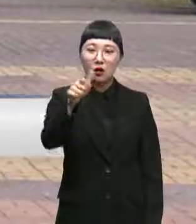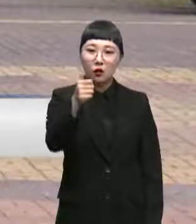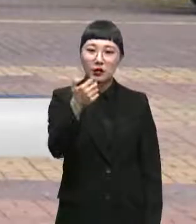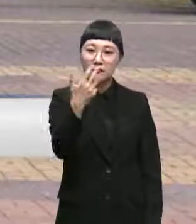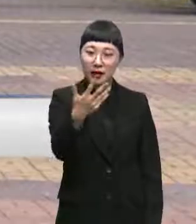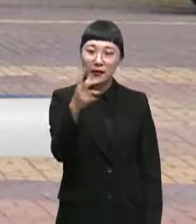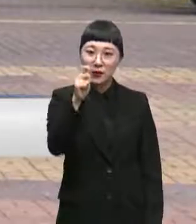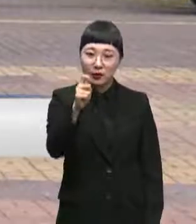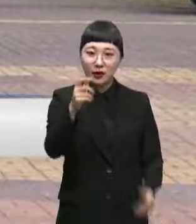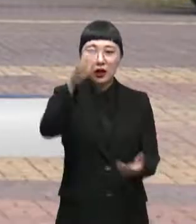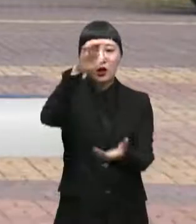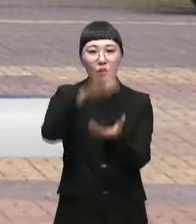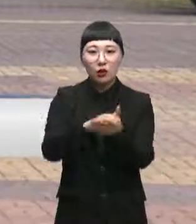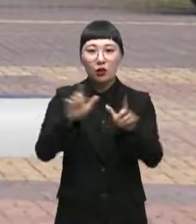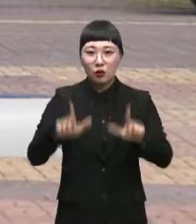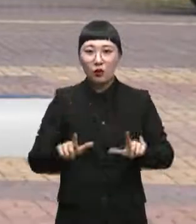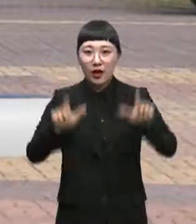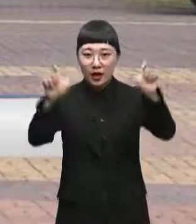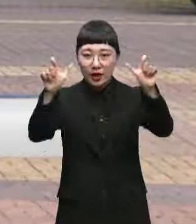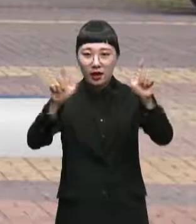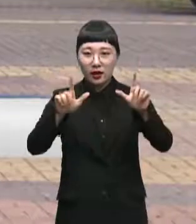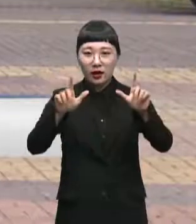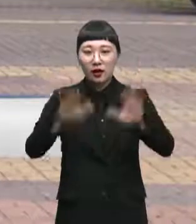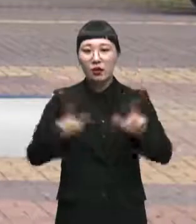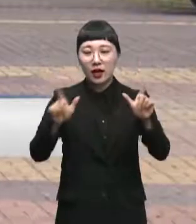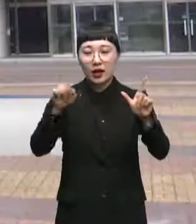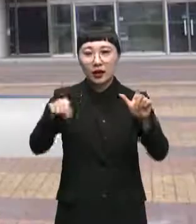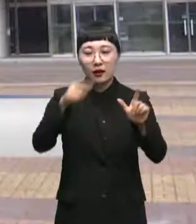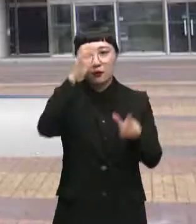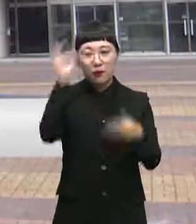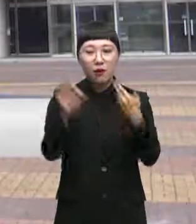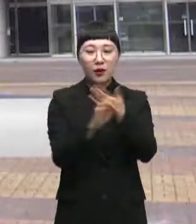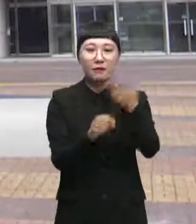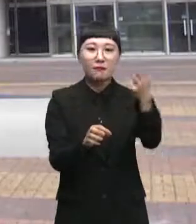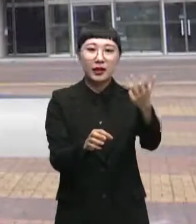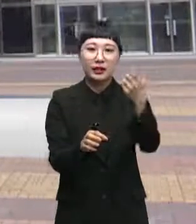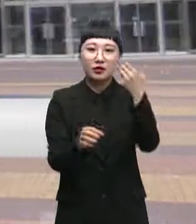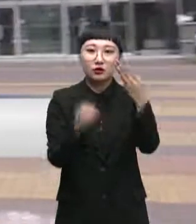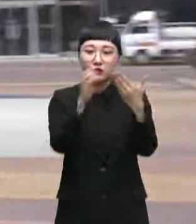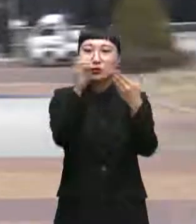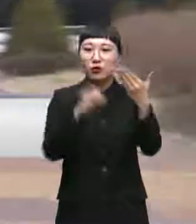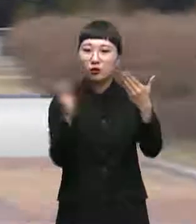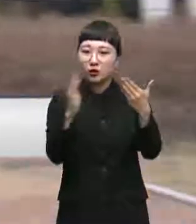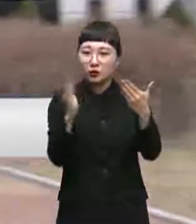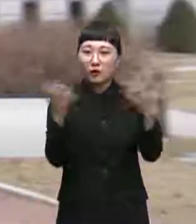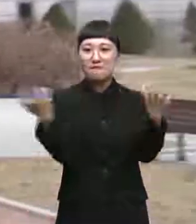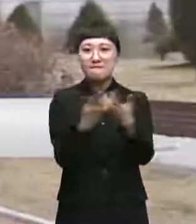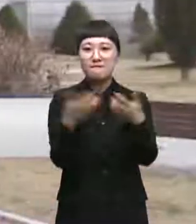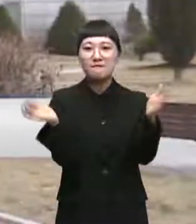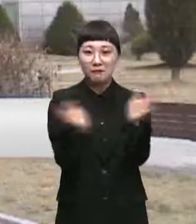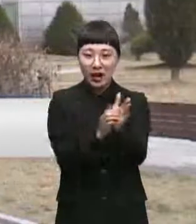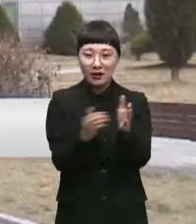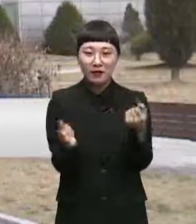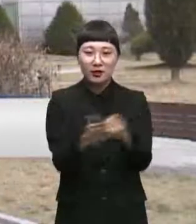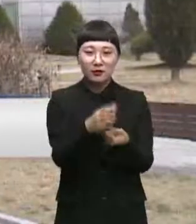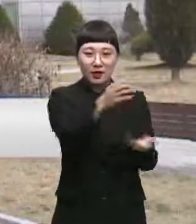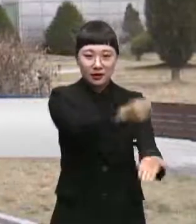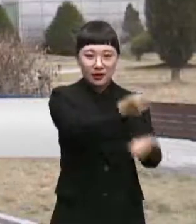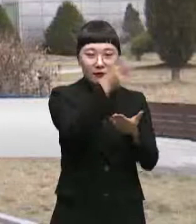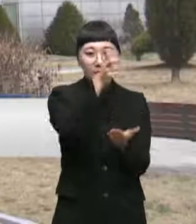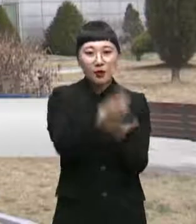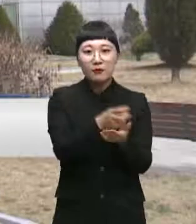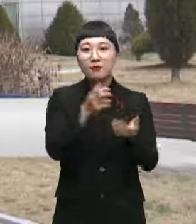올해 전체 반입 총량인 9만 6,199톤의 89.5%에 달합니다. 반입 총량제 시행에